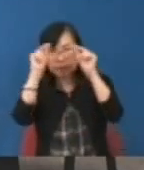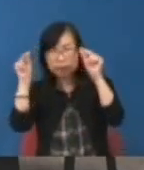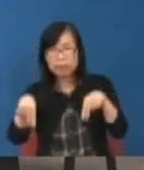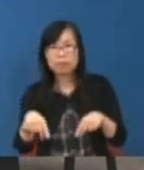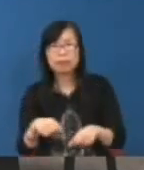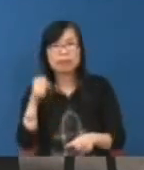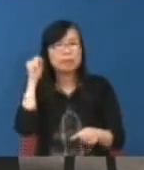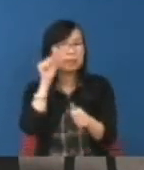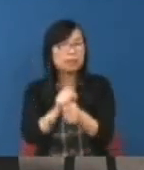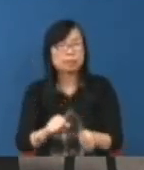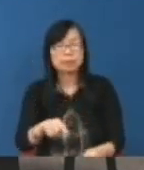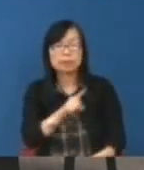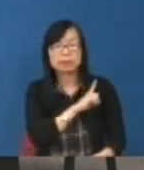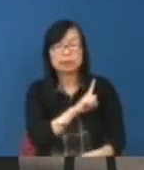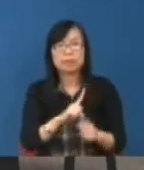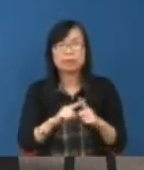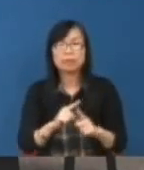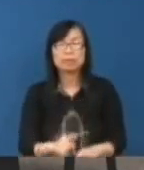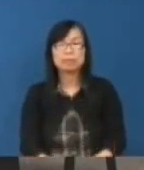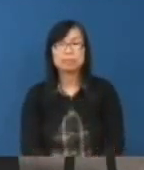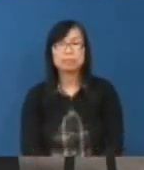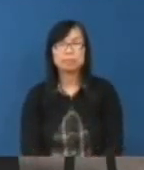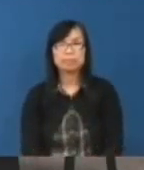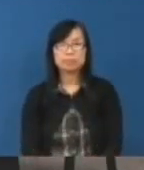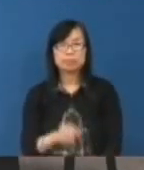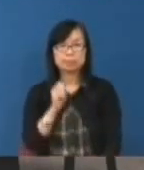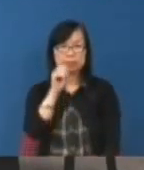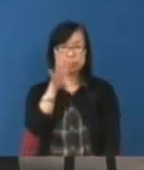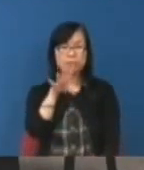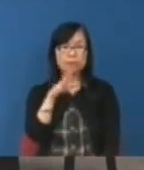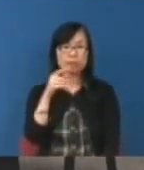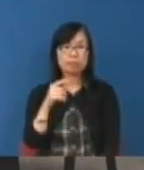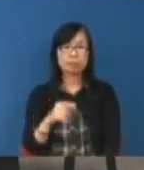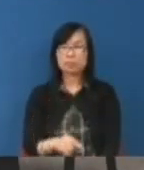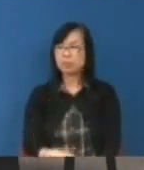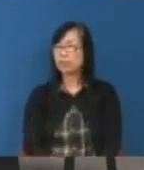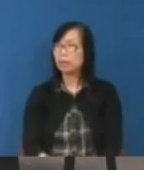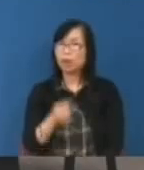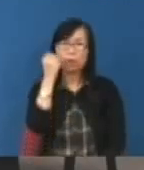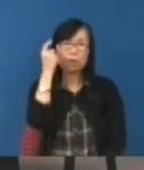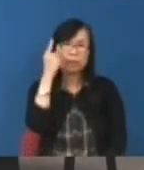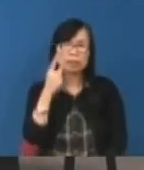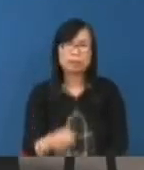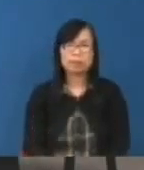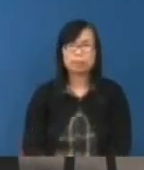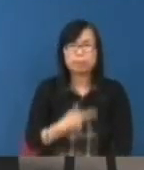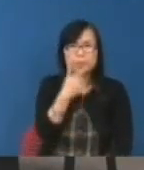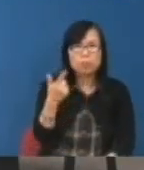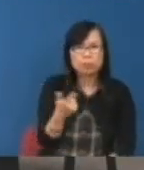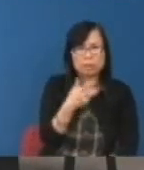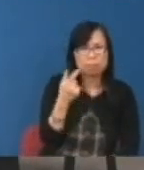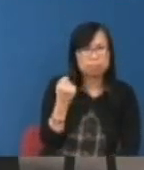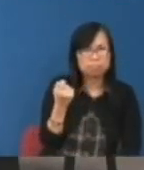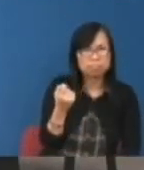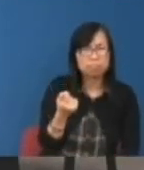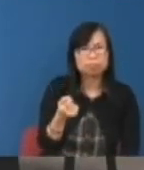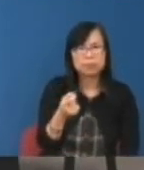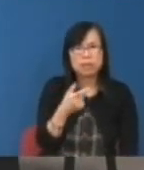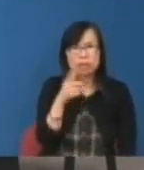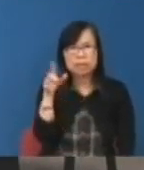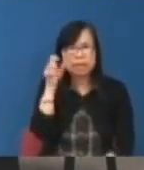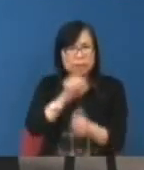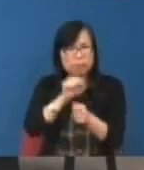己人啦，係咪啊？所以你話即係民建， 但係依嘢奇怪就係點解咁多人會中招，次次揼人，